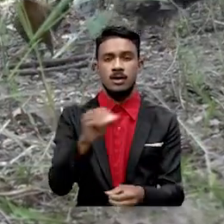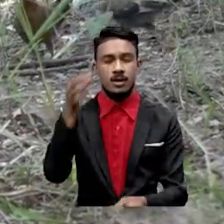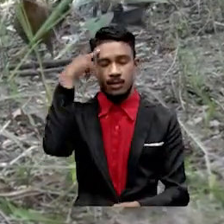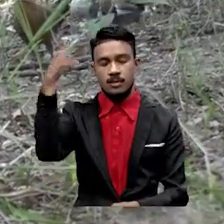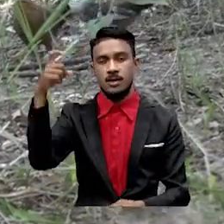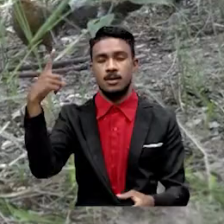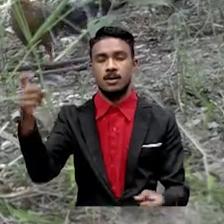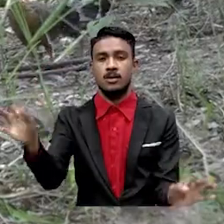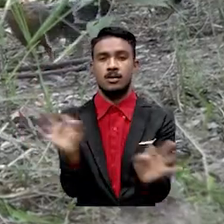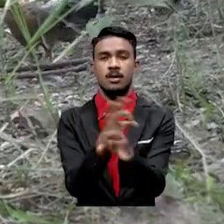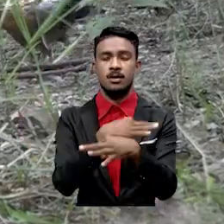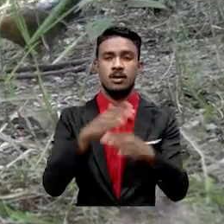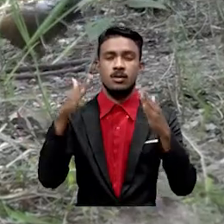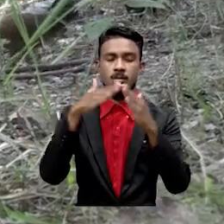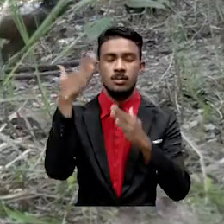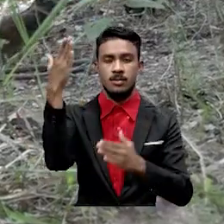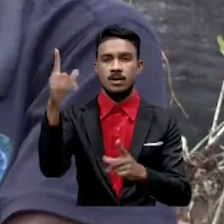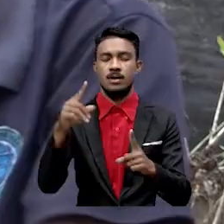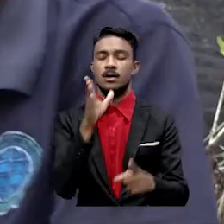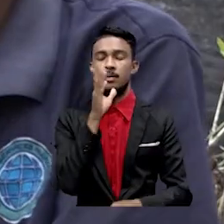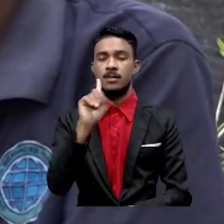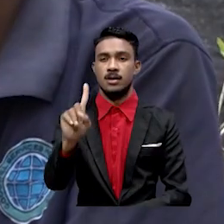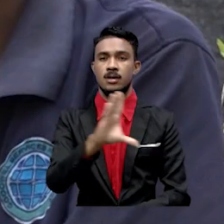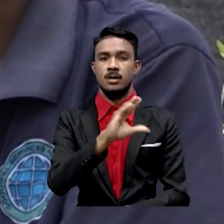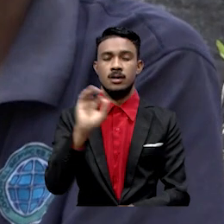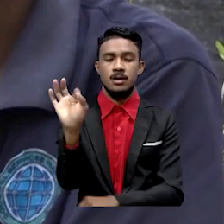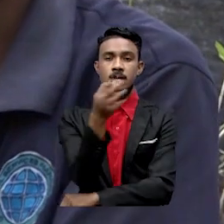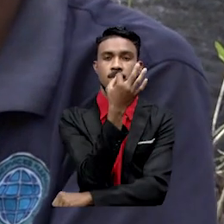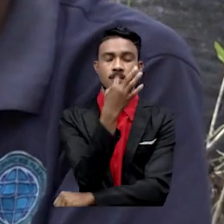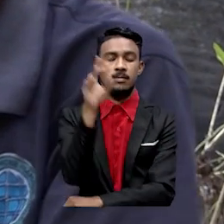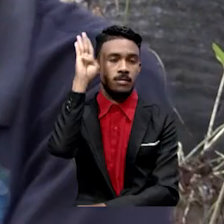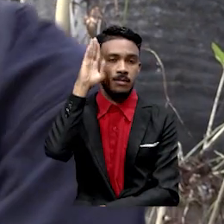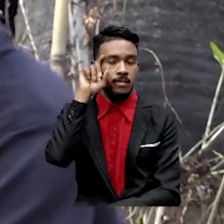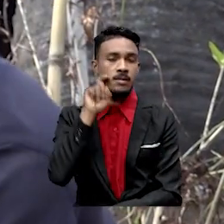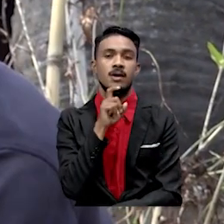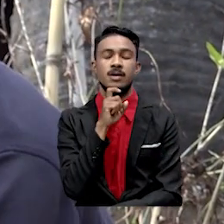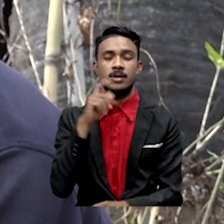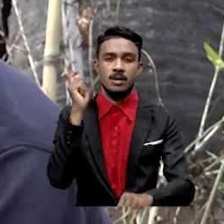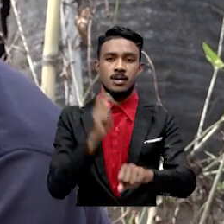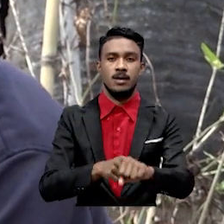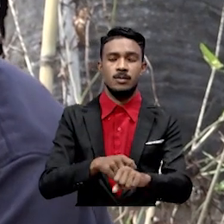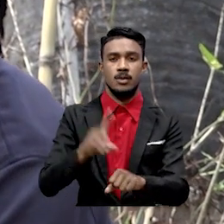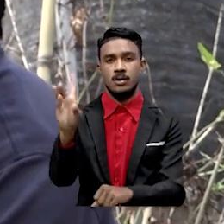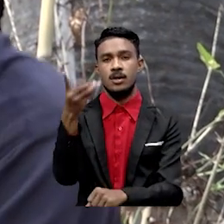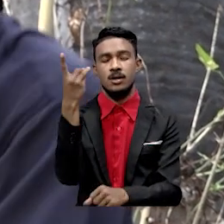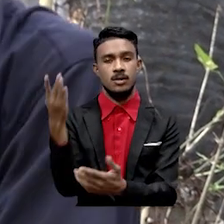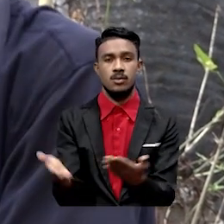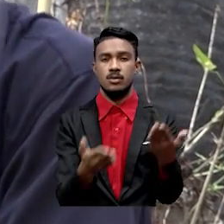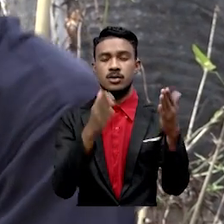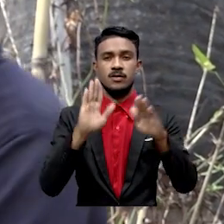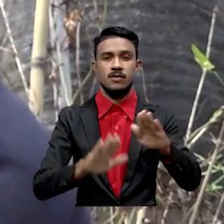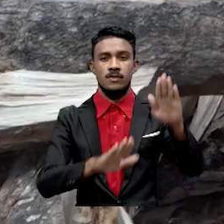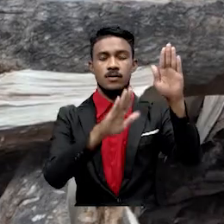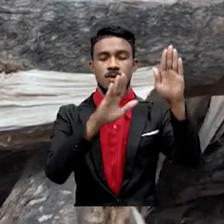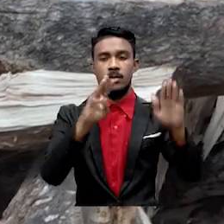india bani inam faluk ne. Aimarang nebe Acacio honi aling Augusto fan ia tempo madrugada hulang husi forleteng aidak